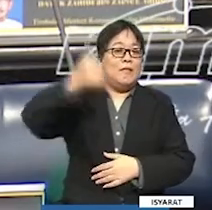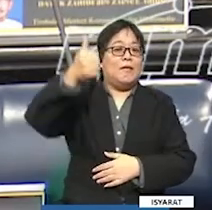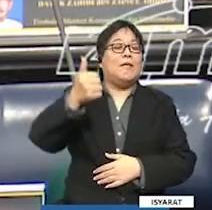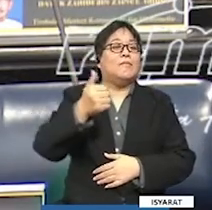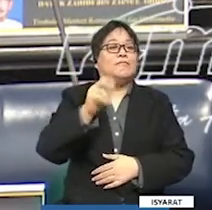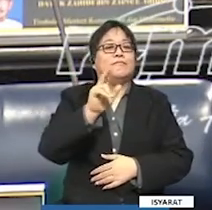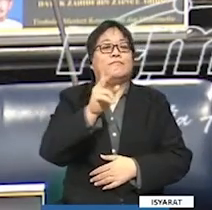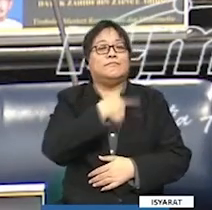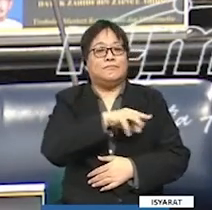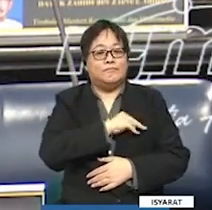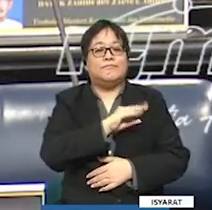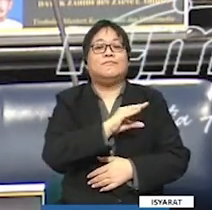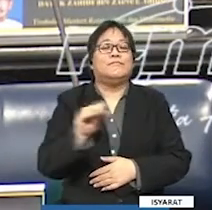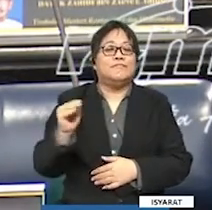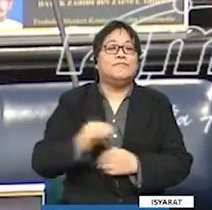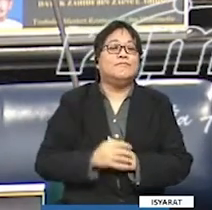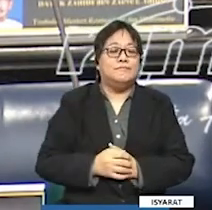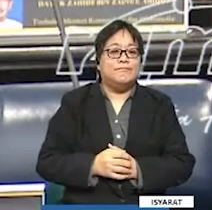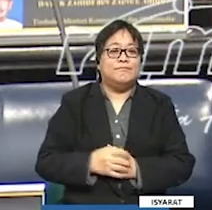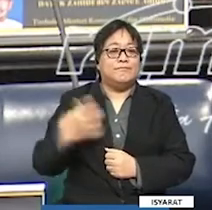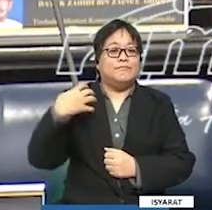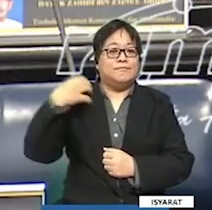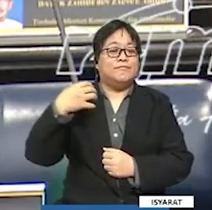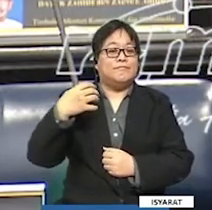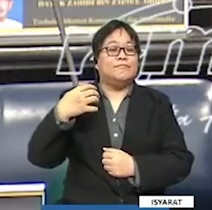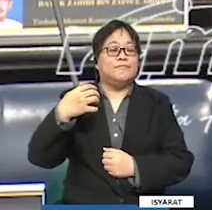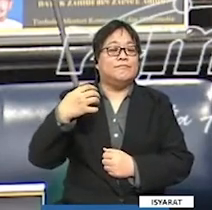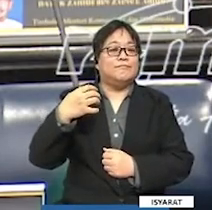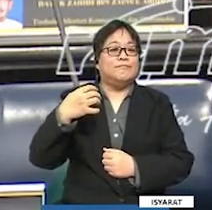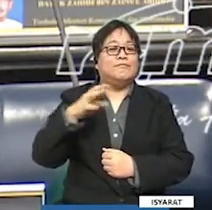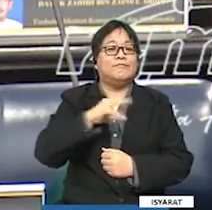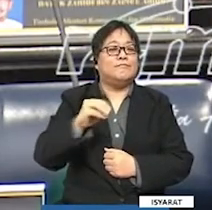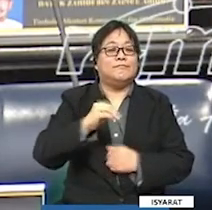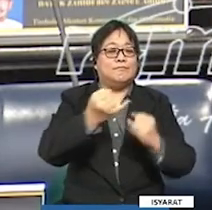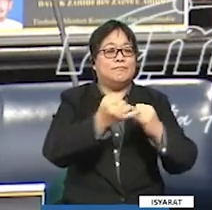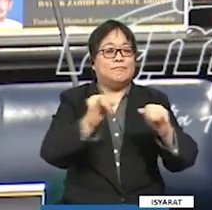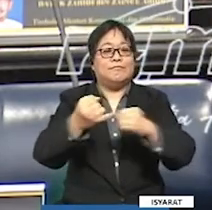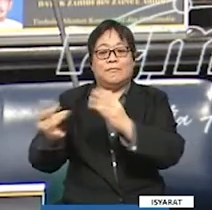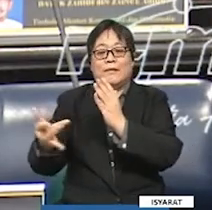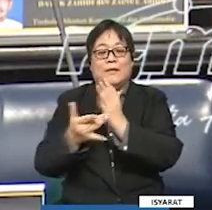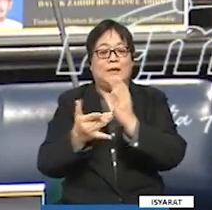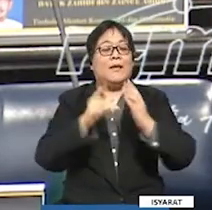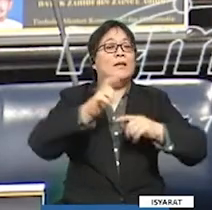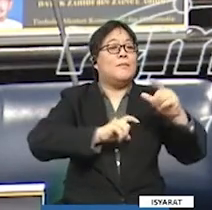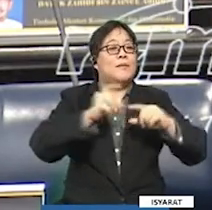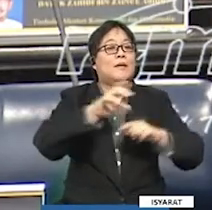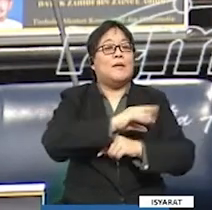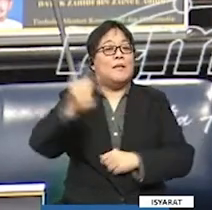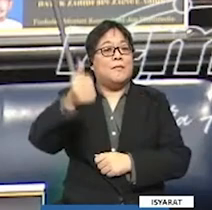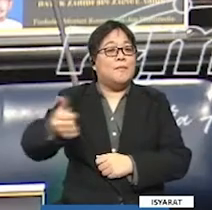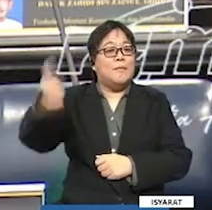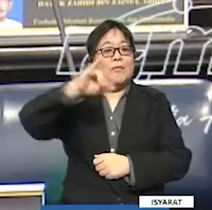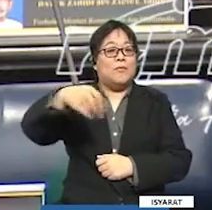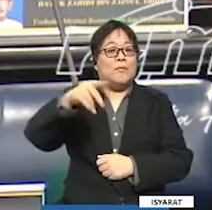Kementerian Persekutuan dan juga Pegawai-pegawai Kanan Kementerian Wilayah Persekutuan dan juga jabatan-jabatan teknikal di BKL serta